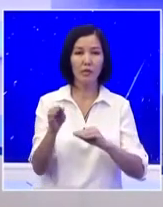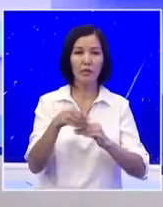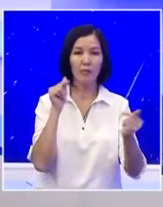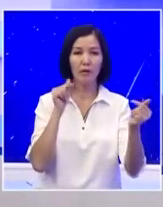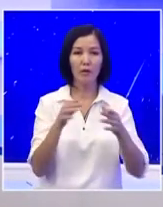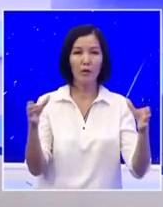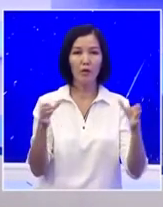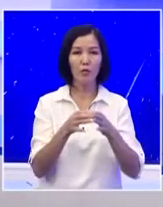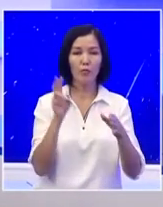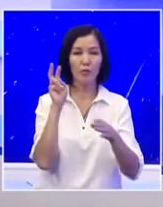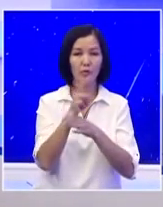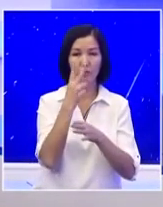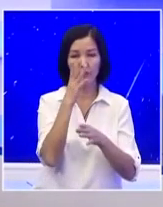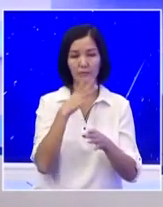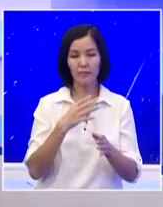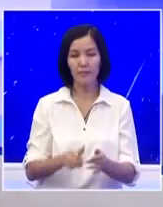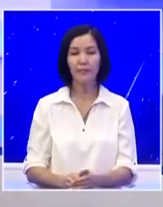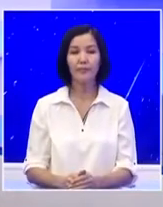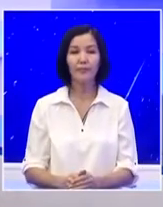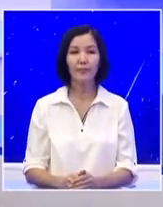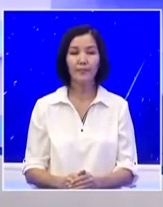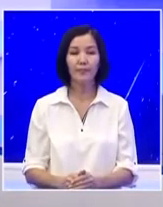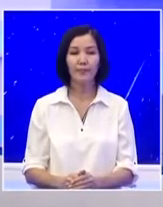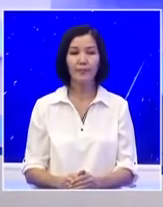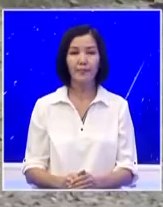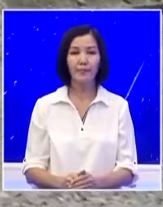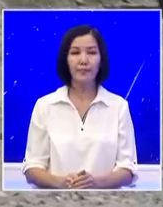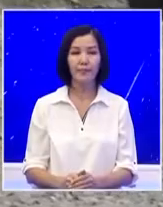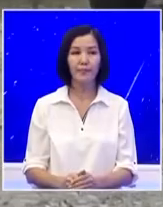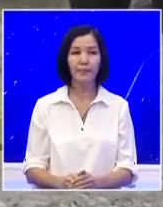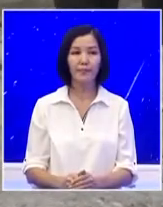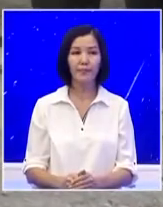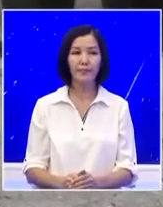қарсы мониторингтік тобы арнайы жолға шықты.